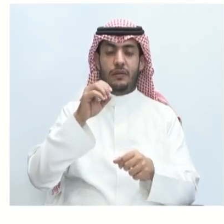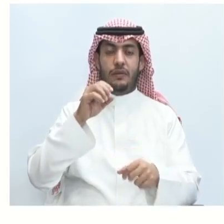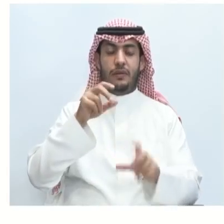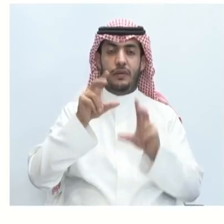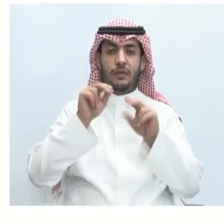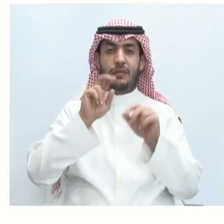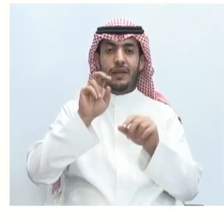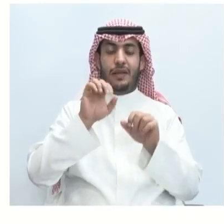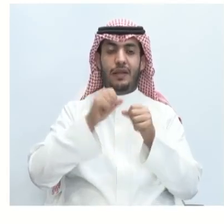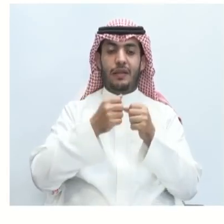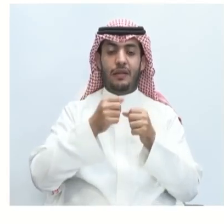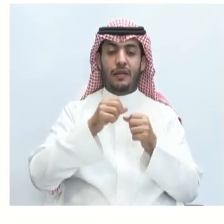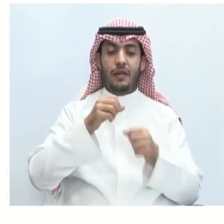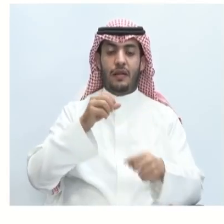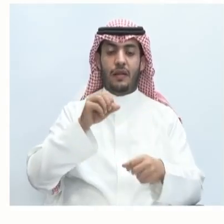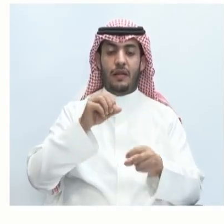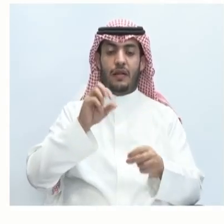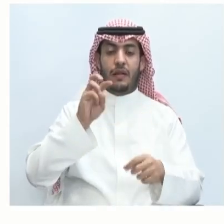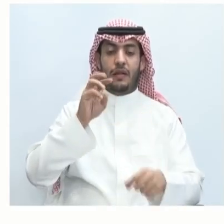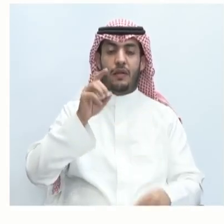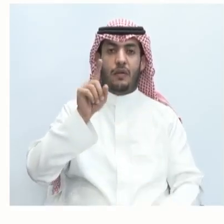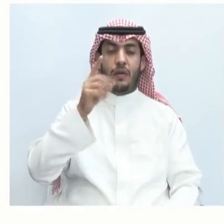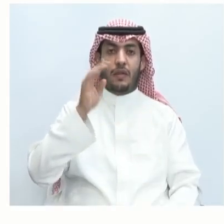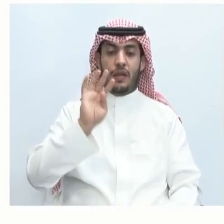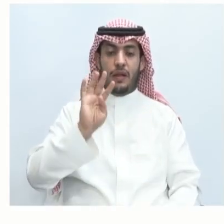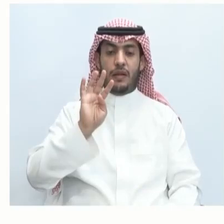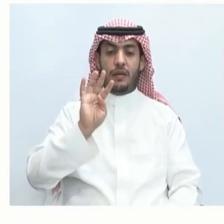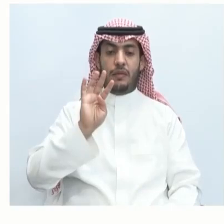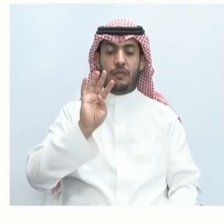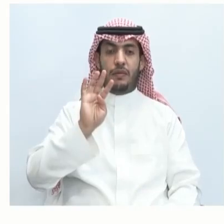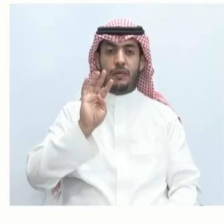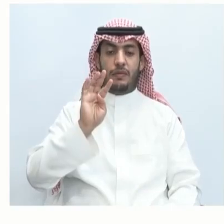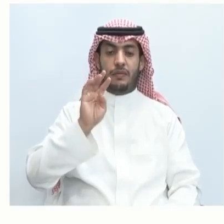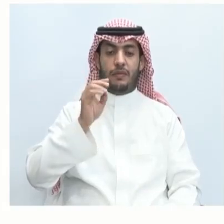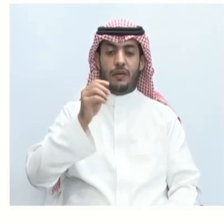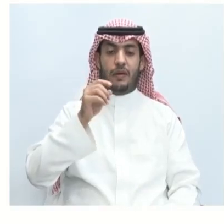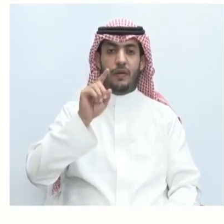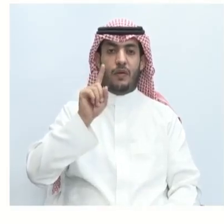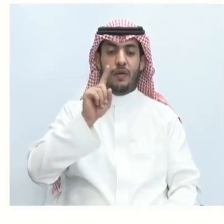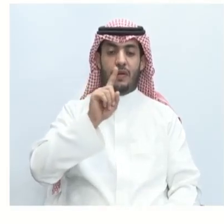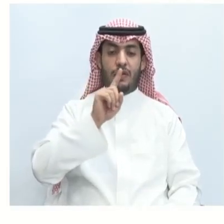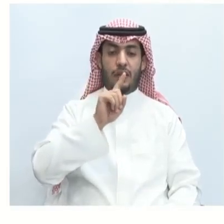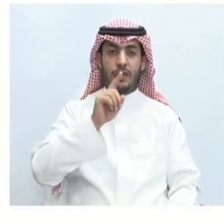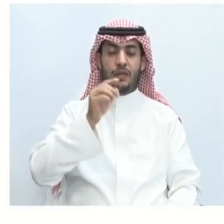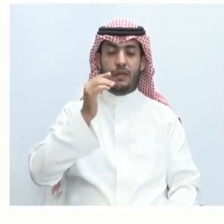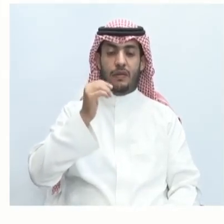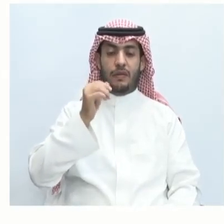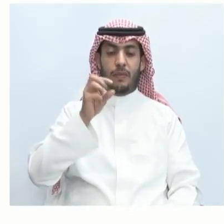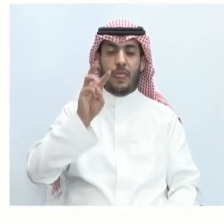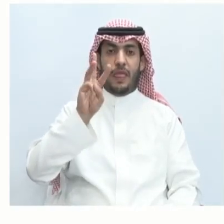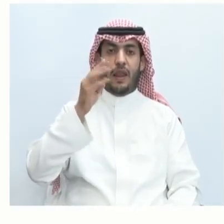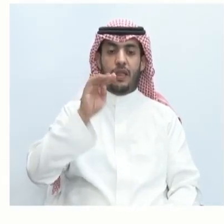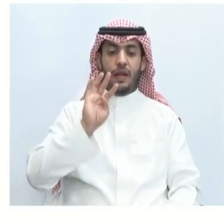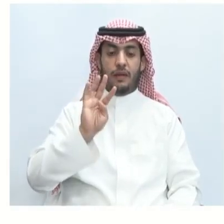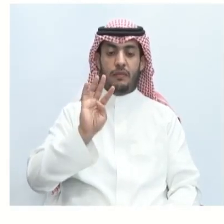امثل الكسر الاول ثلاثه ارباع بثلاث قطع من الارباع بارك الله فيكم وهي ما تمثل